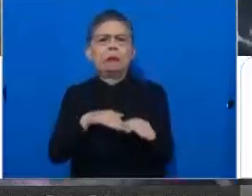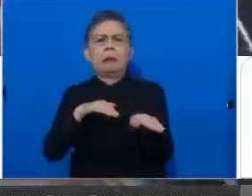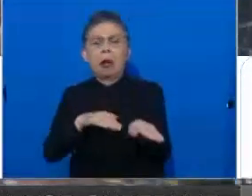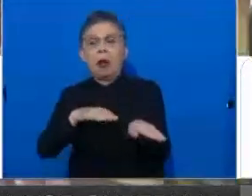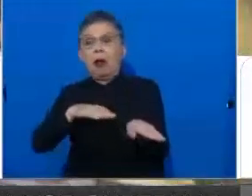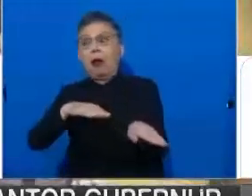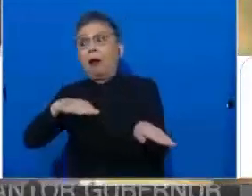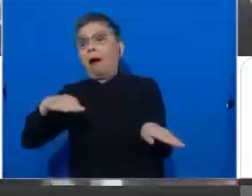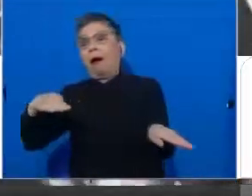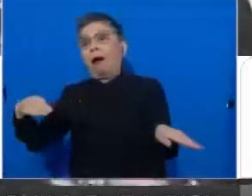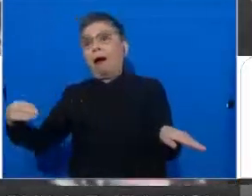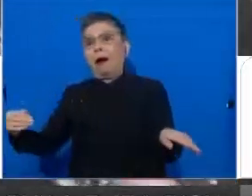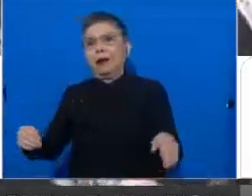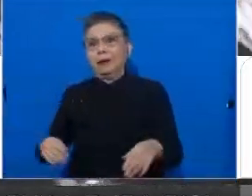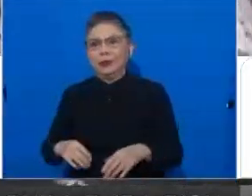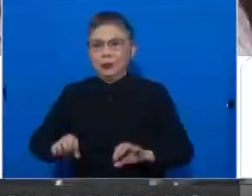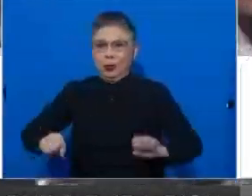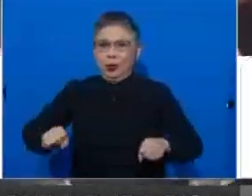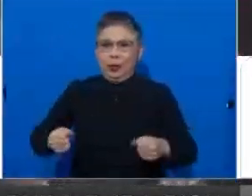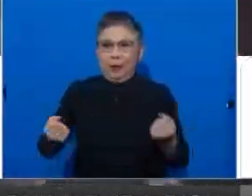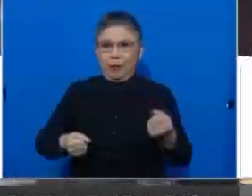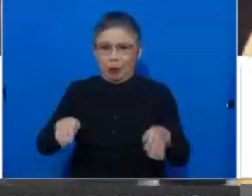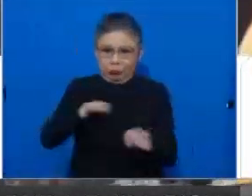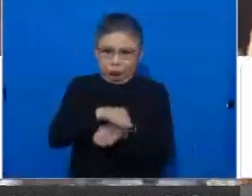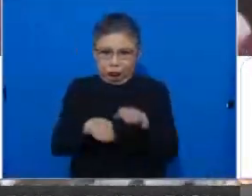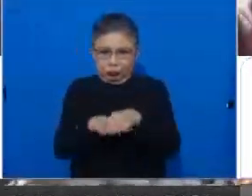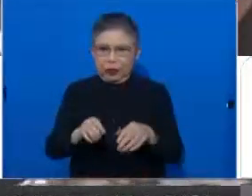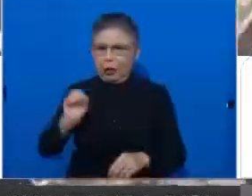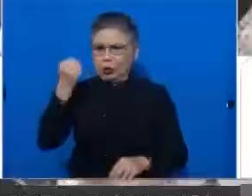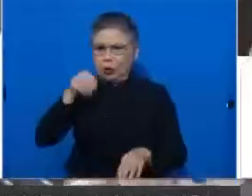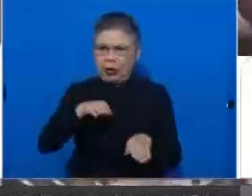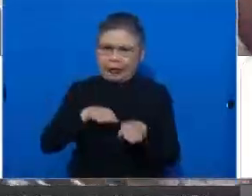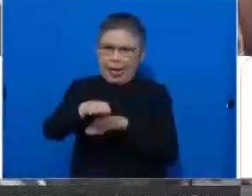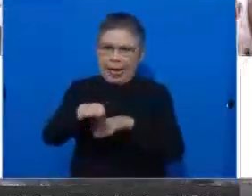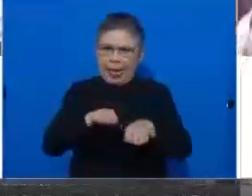yang cukup panjang. Lantaran kendaraan roda 2 dan 4 sulit melintas.